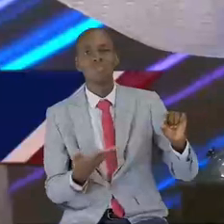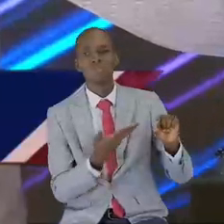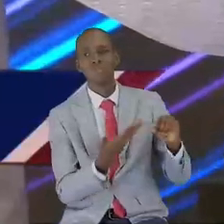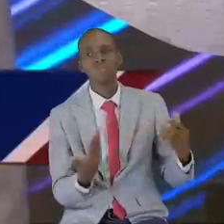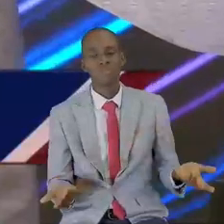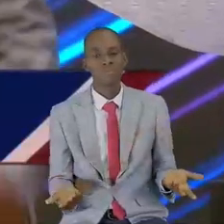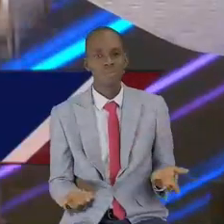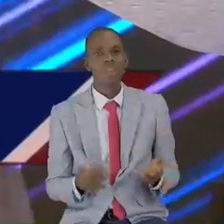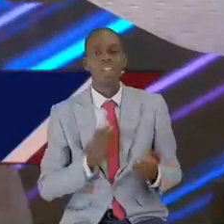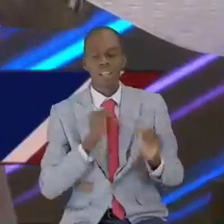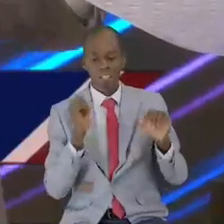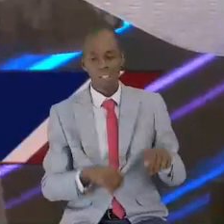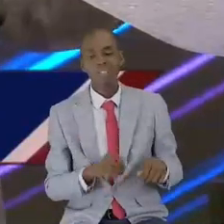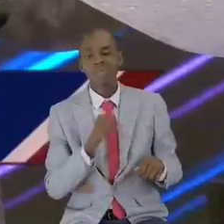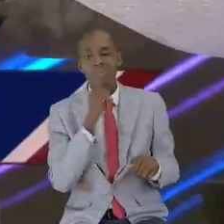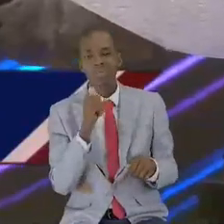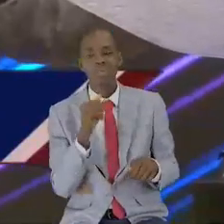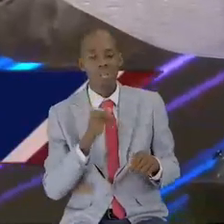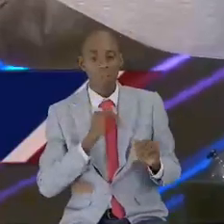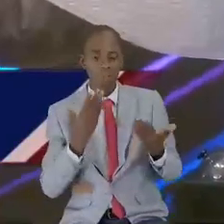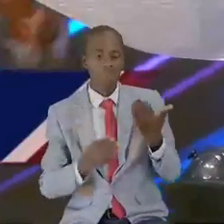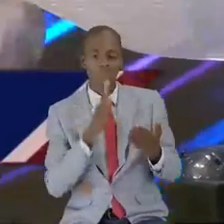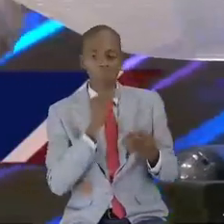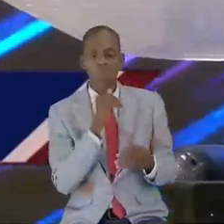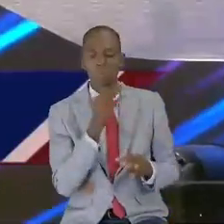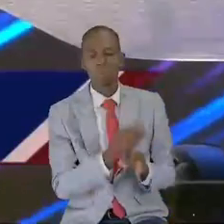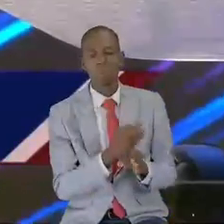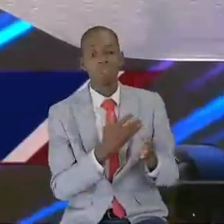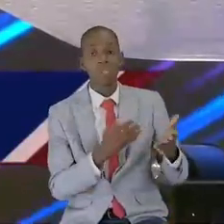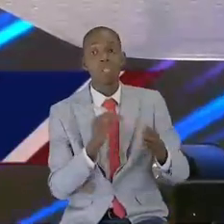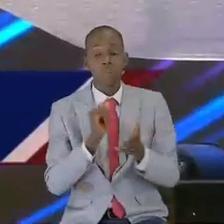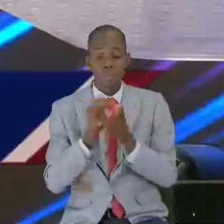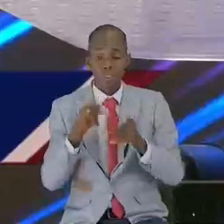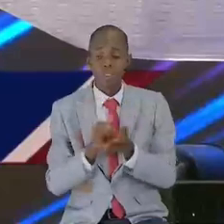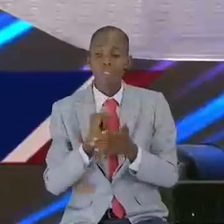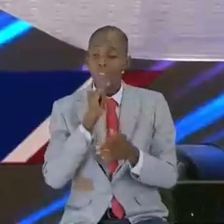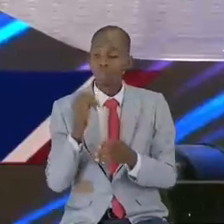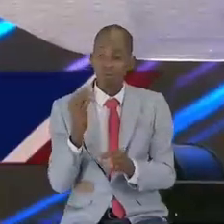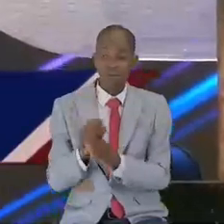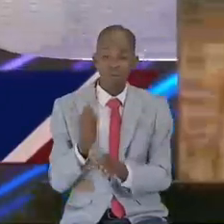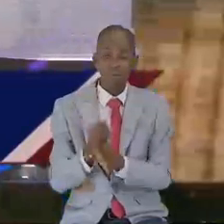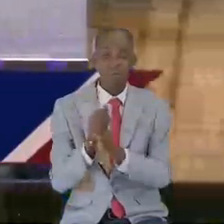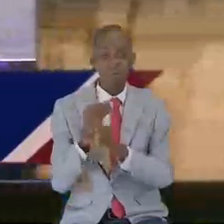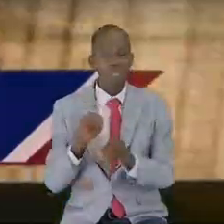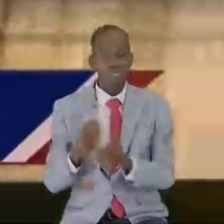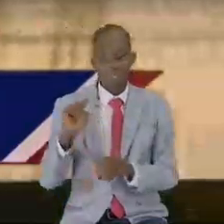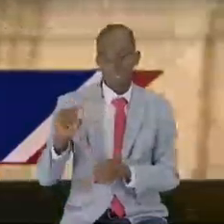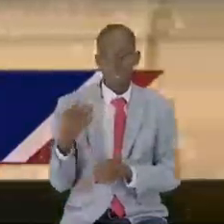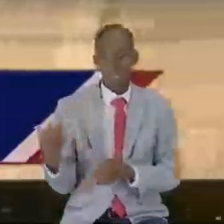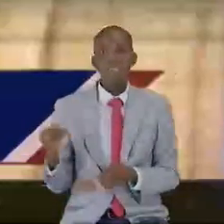être infidèle dedans. Celui qui est infidèle dans les moindres choses l'est aussi dans